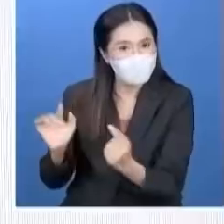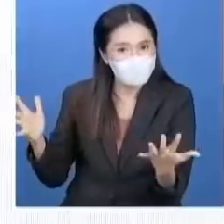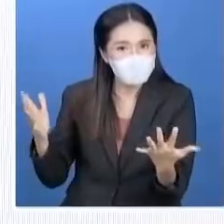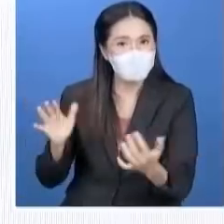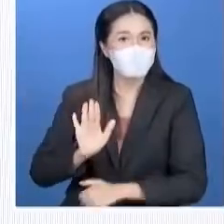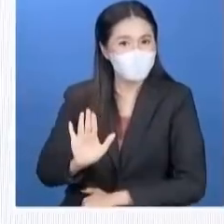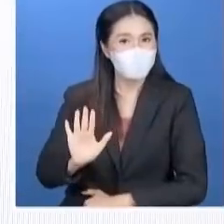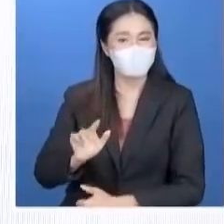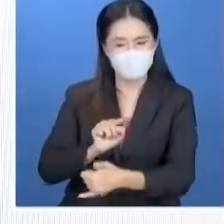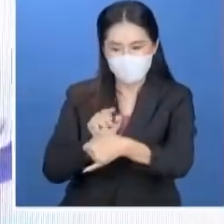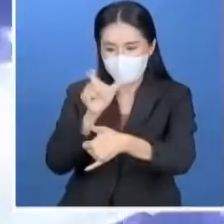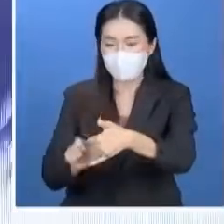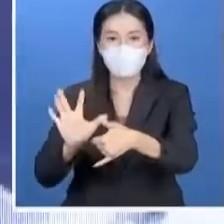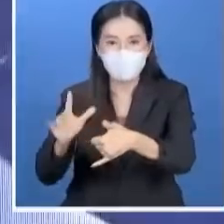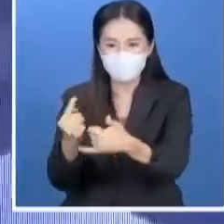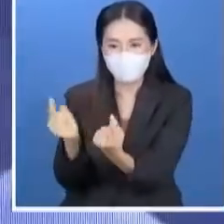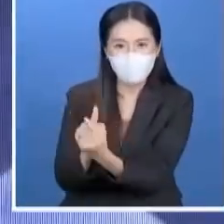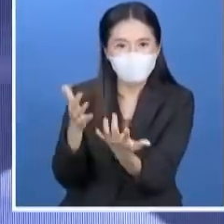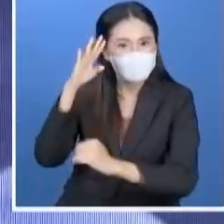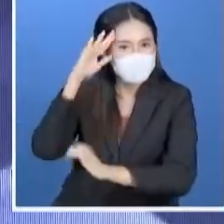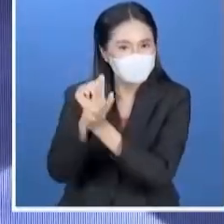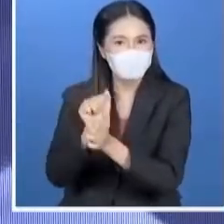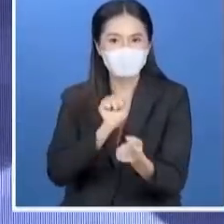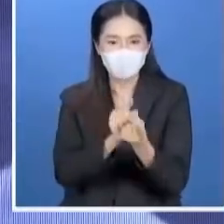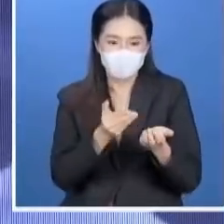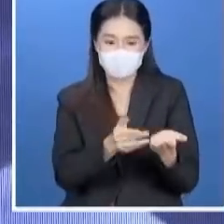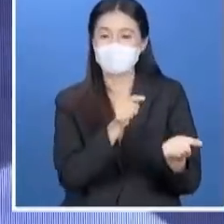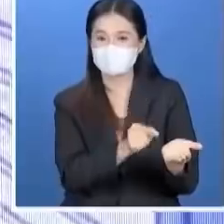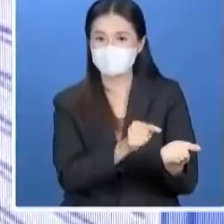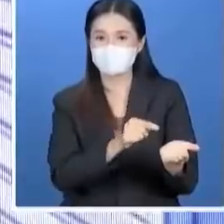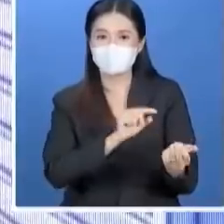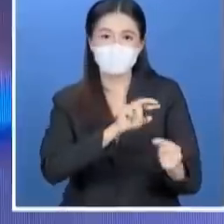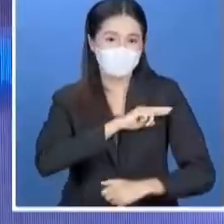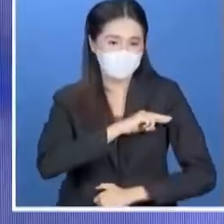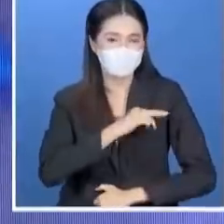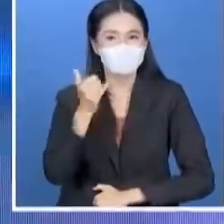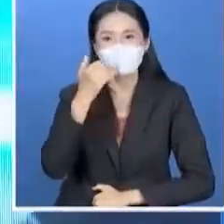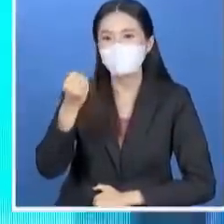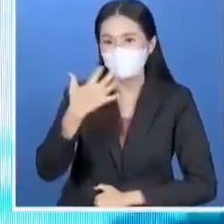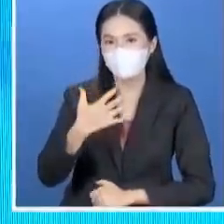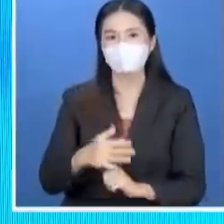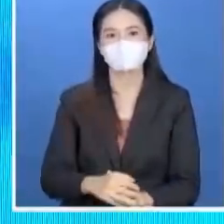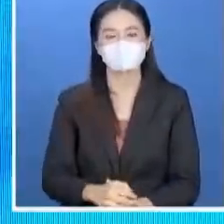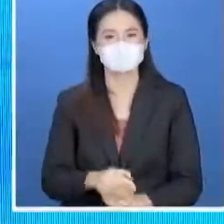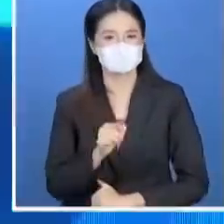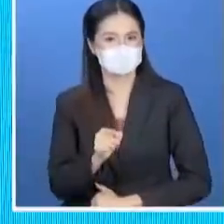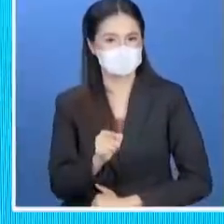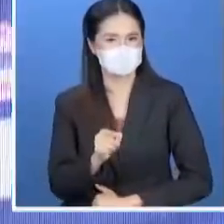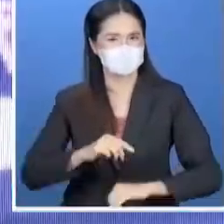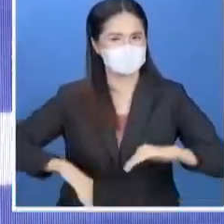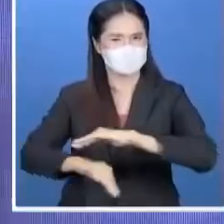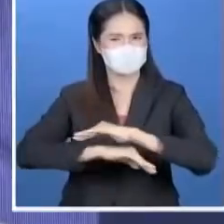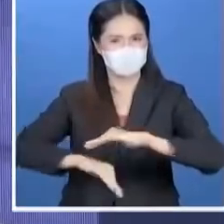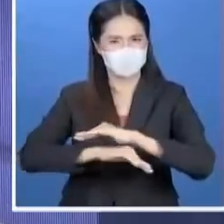เหตุของทั้ง5คนบนเรือจนกระทั่งเจ้าหน้าที่ตำรวจไปพบเรือลำเกิดเหตุเองถึงโทรมาแจ้งแสดงตัวประกอบกับพย